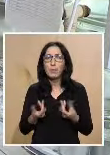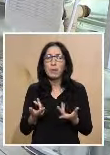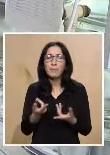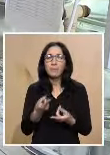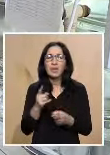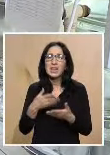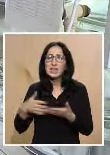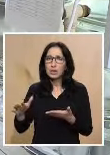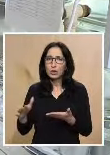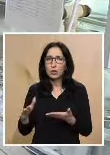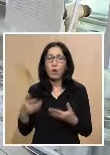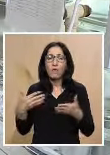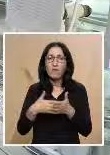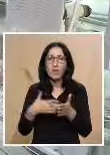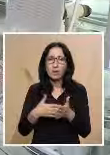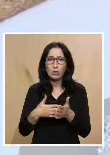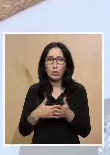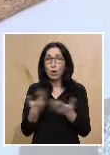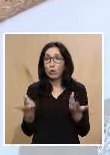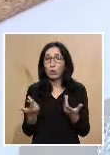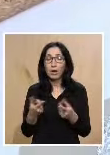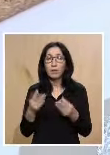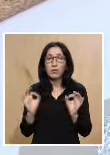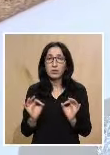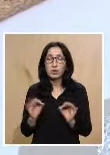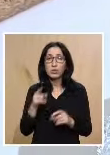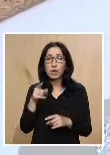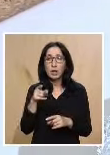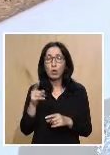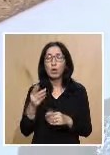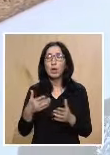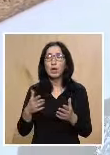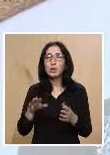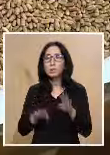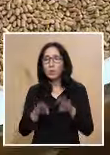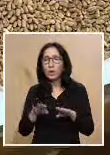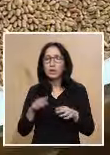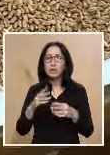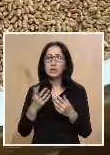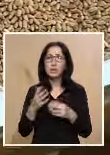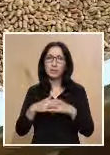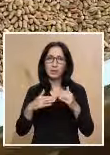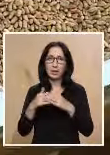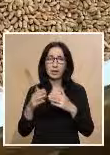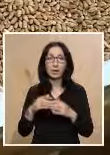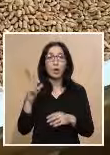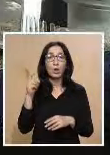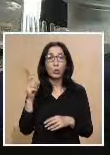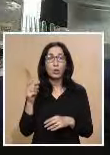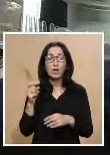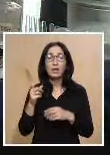нещо едва ли не излишно, вредно. Но какво всъщност е той според специалистите на института? Глутенът